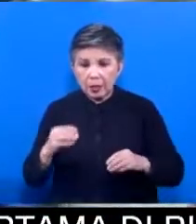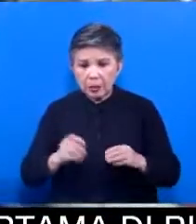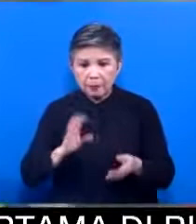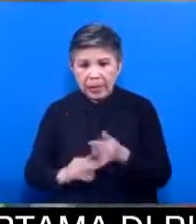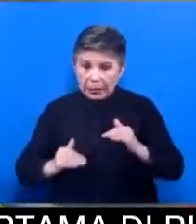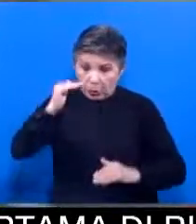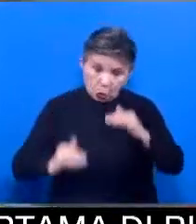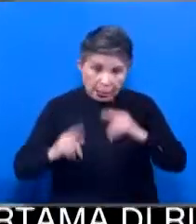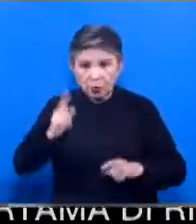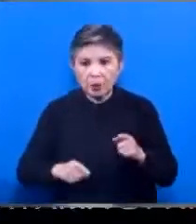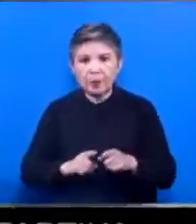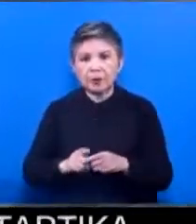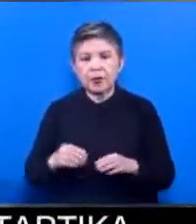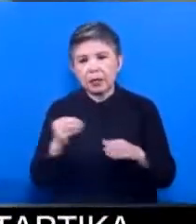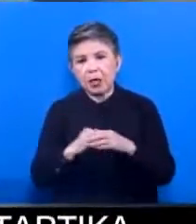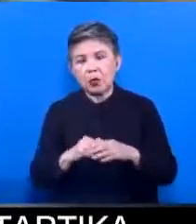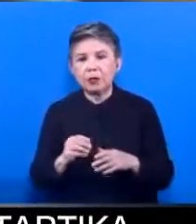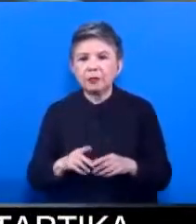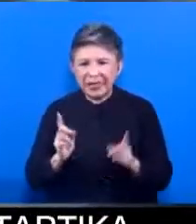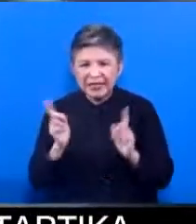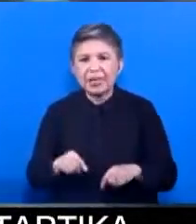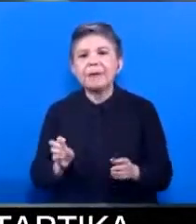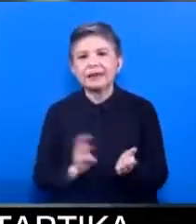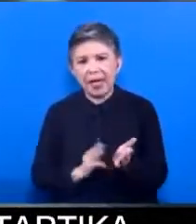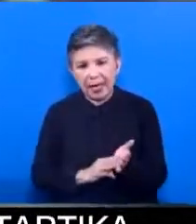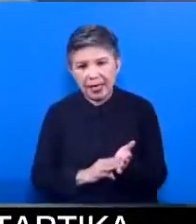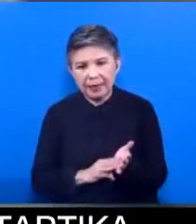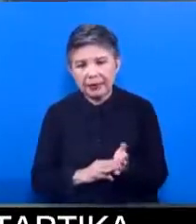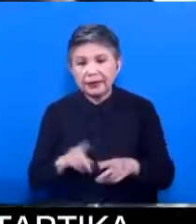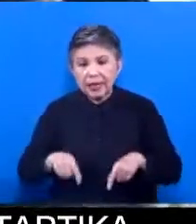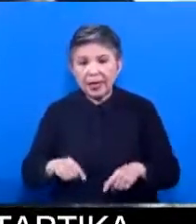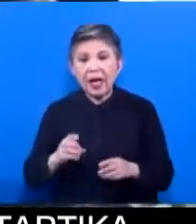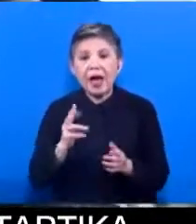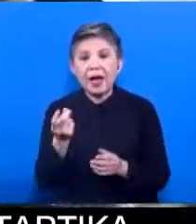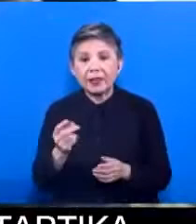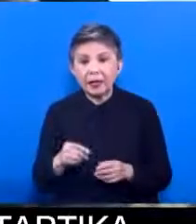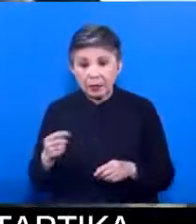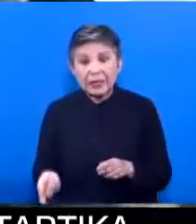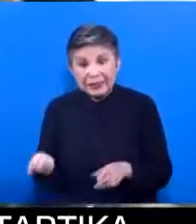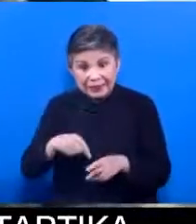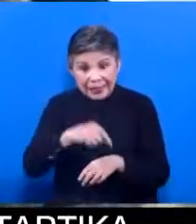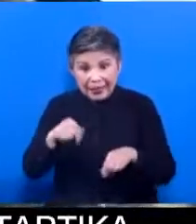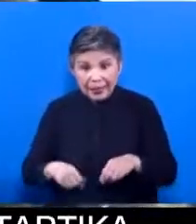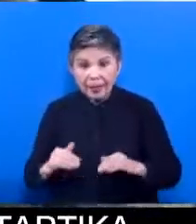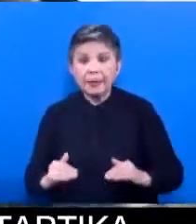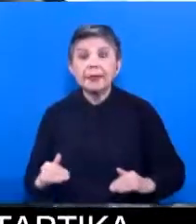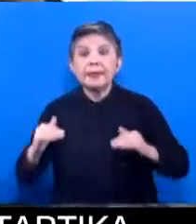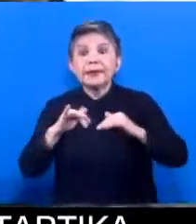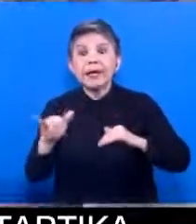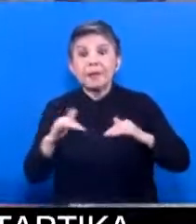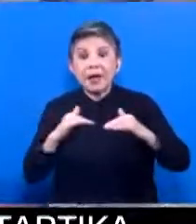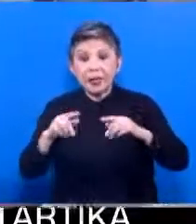minyak sawit, stok atau gangguan logistik. Bahkan kini harga minyak curah naik sama dengan harga minyak